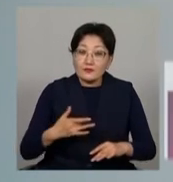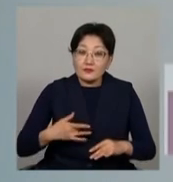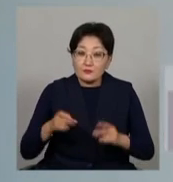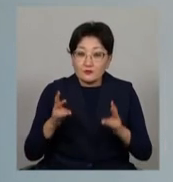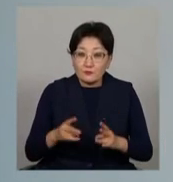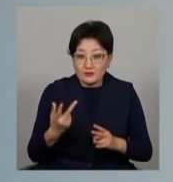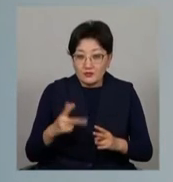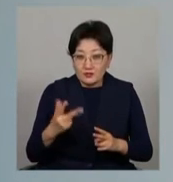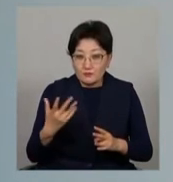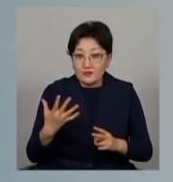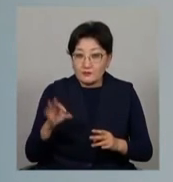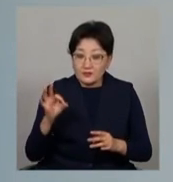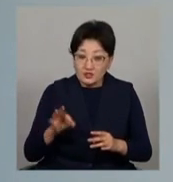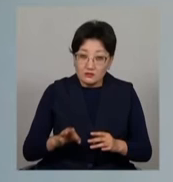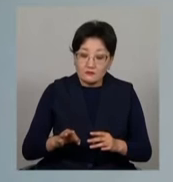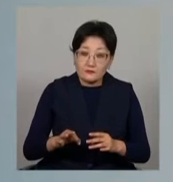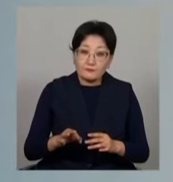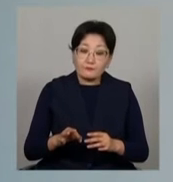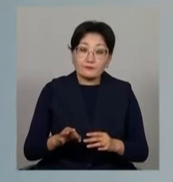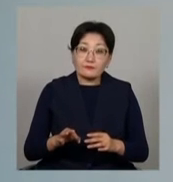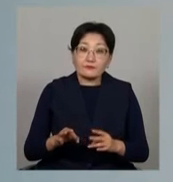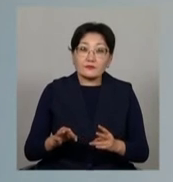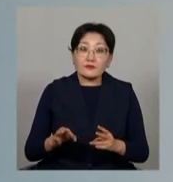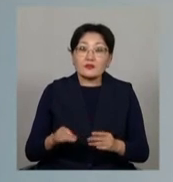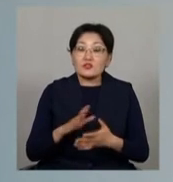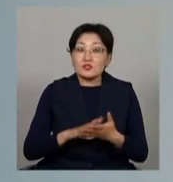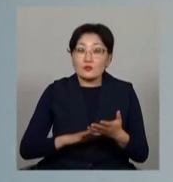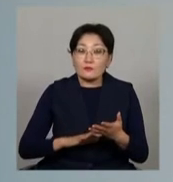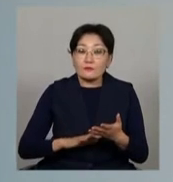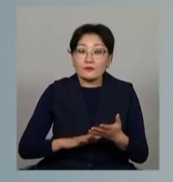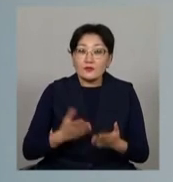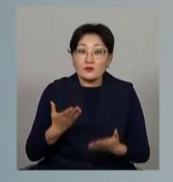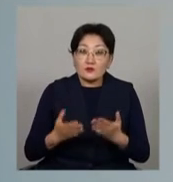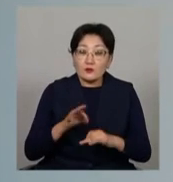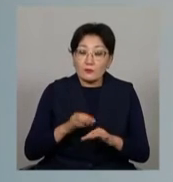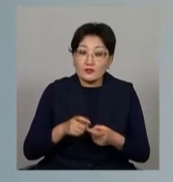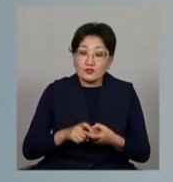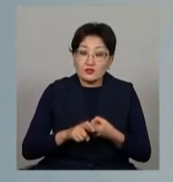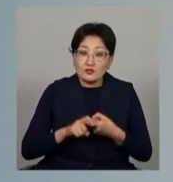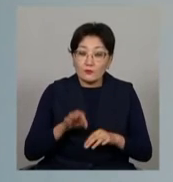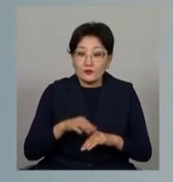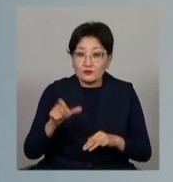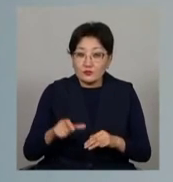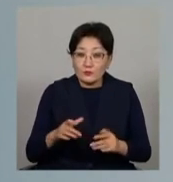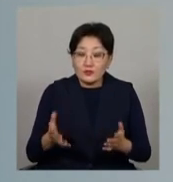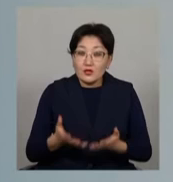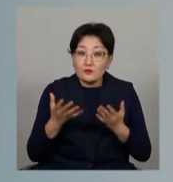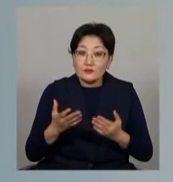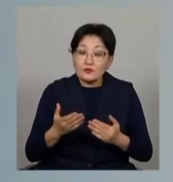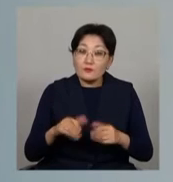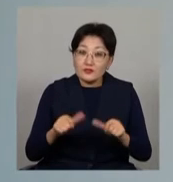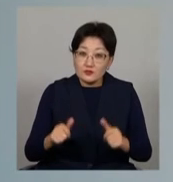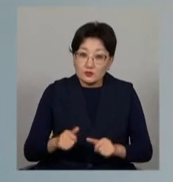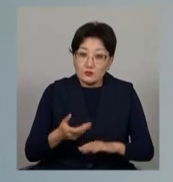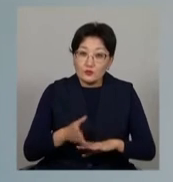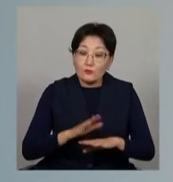примерно 30-35%. И в дальнейшем, если будут пациенты даже с легкой степени тяжести, но